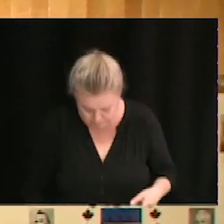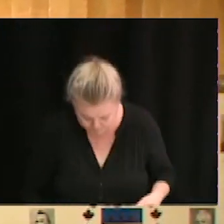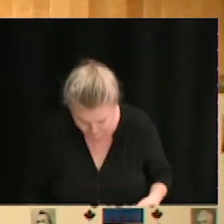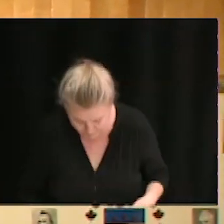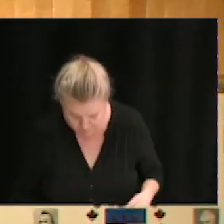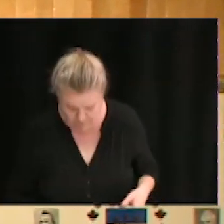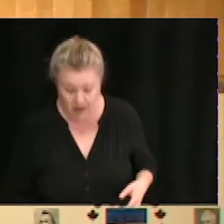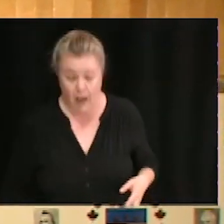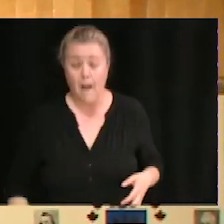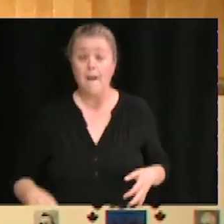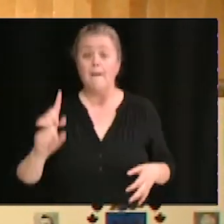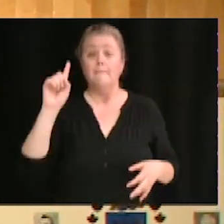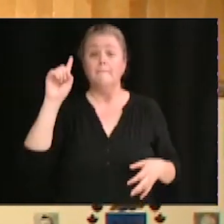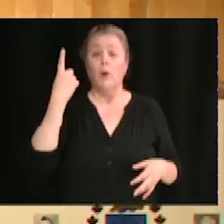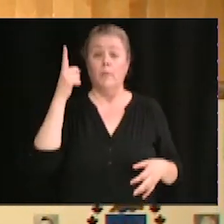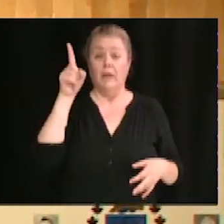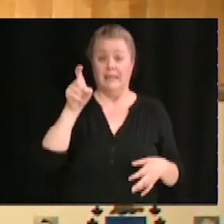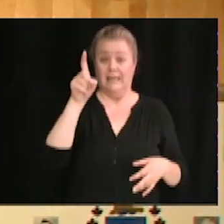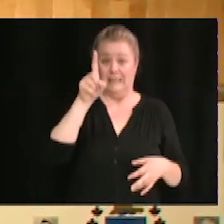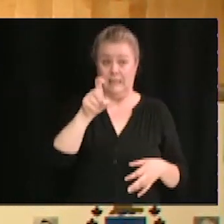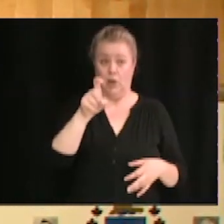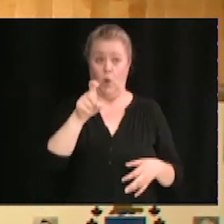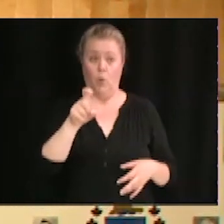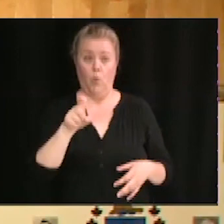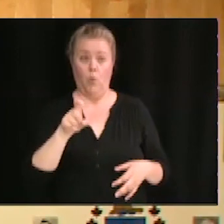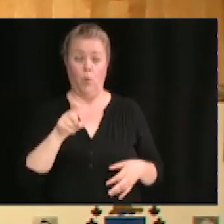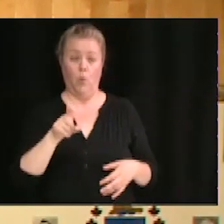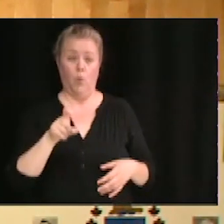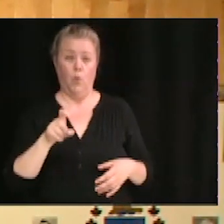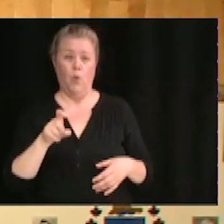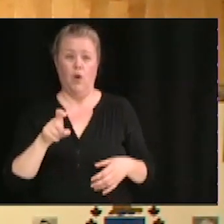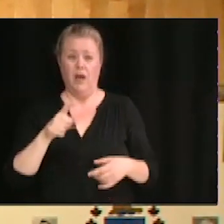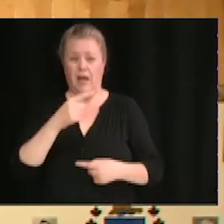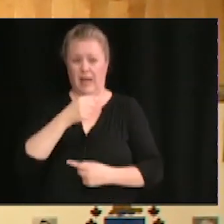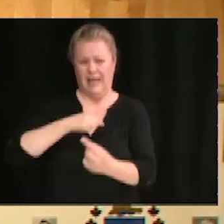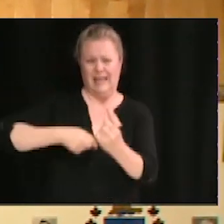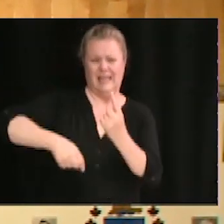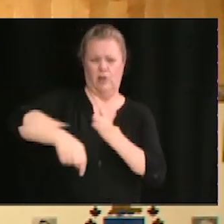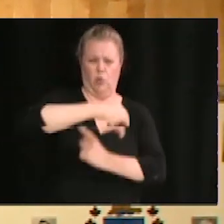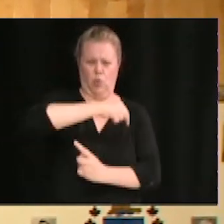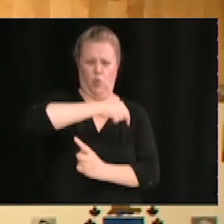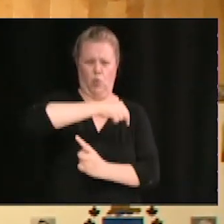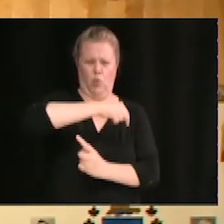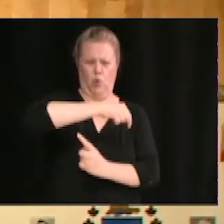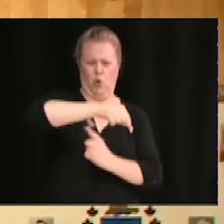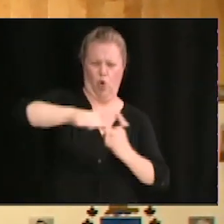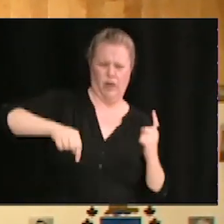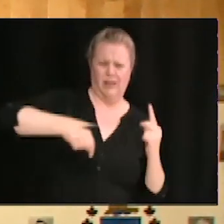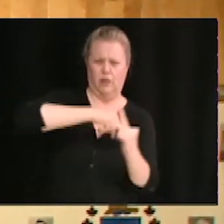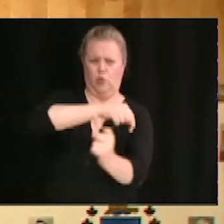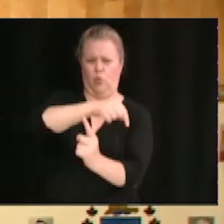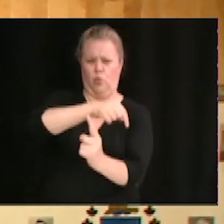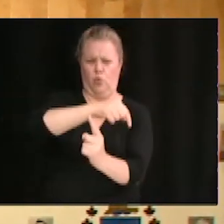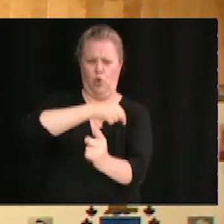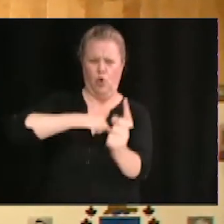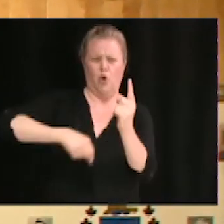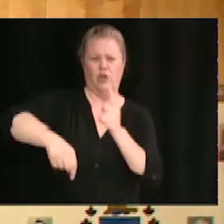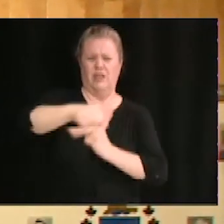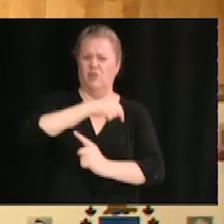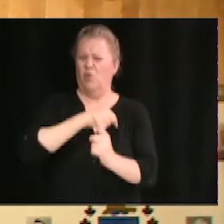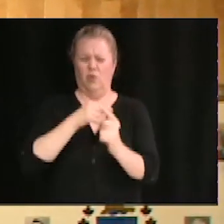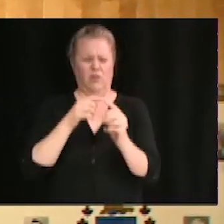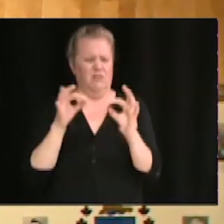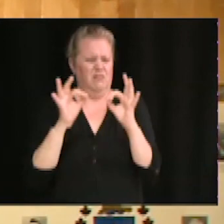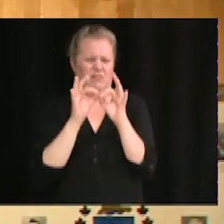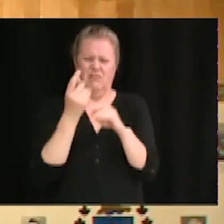Ma première question, détour, redétour, re-re-redétour. Comment ça va coûter,